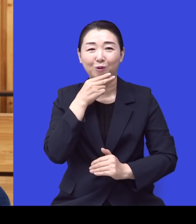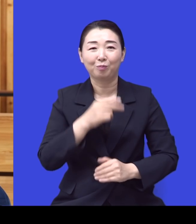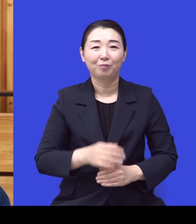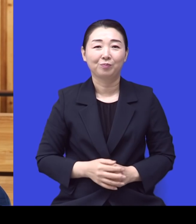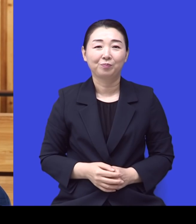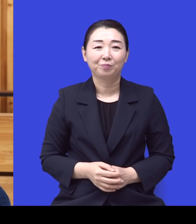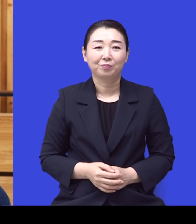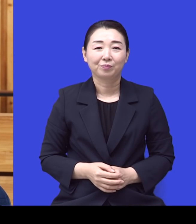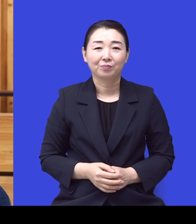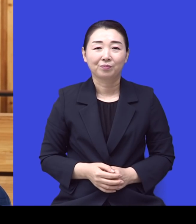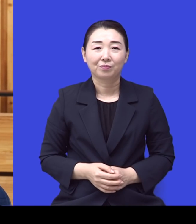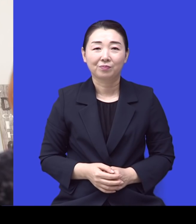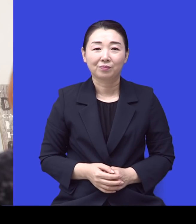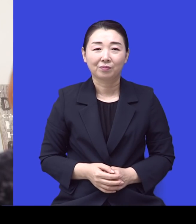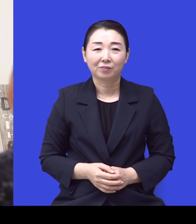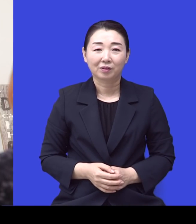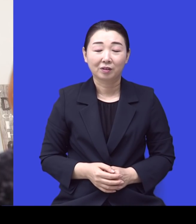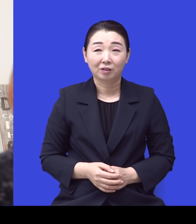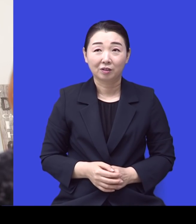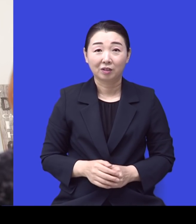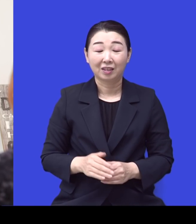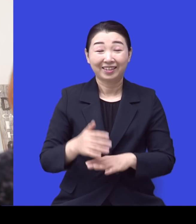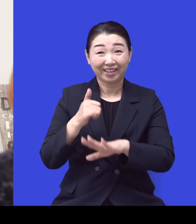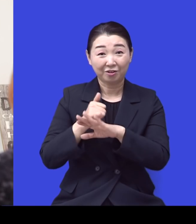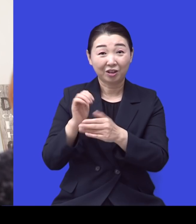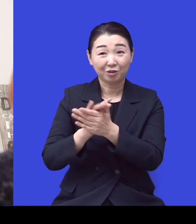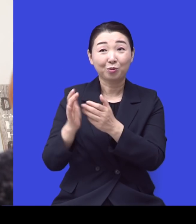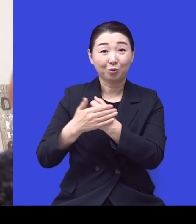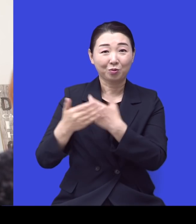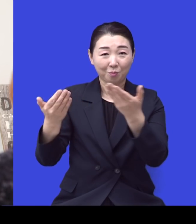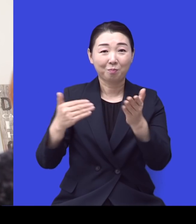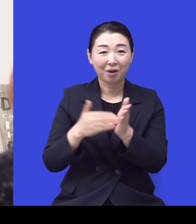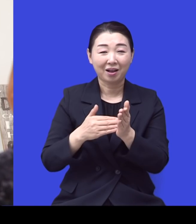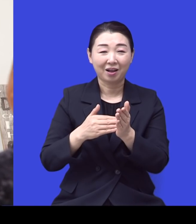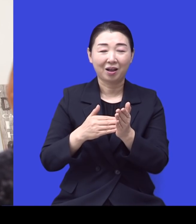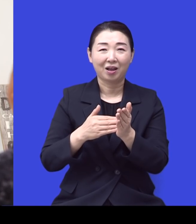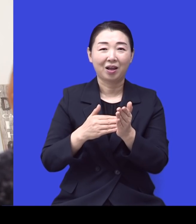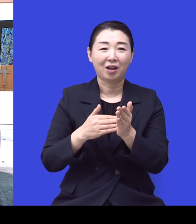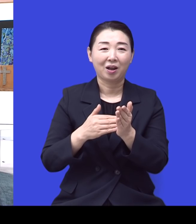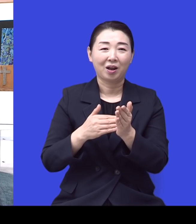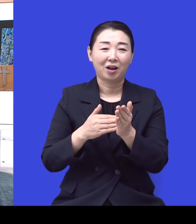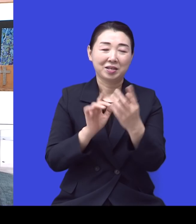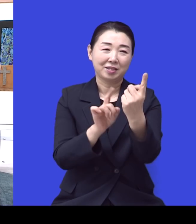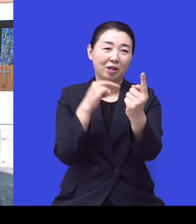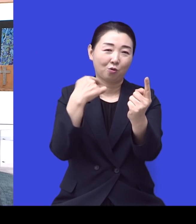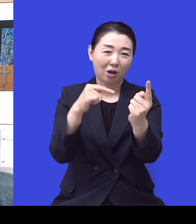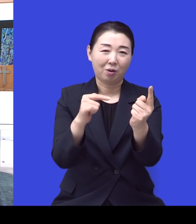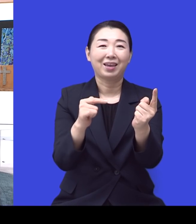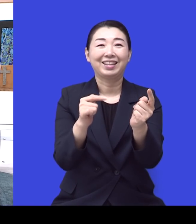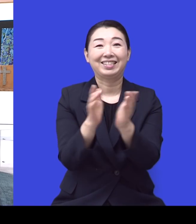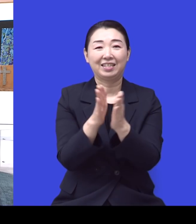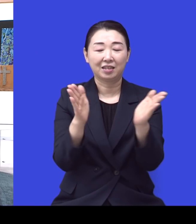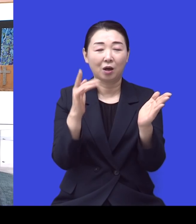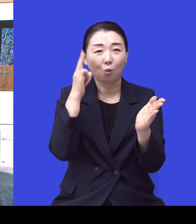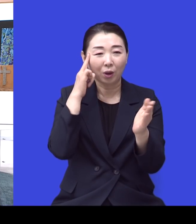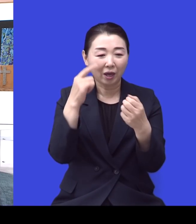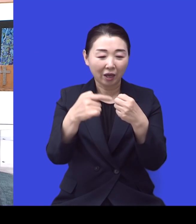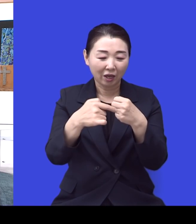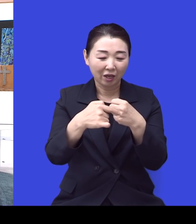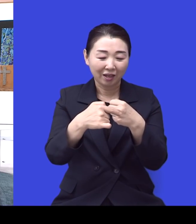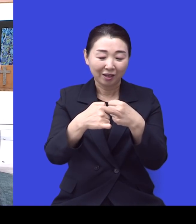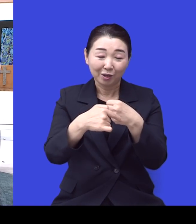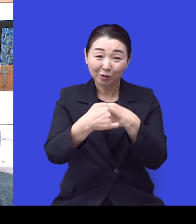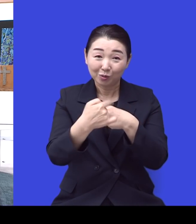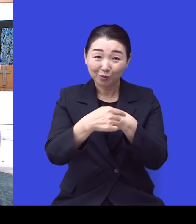그러면서 나중에 친구들이 도와주셔서 과외를 하기 시작했어요. 집에서 예. 초등학교 아이들 불러다가 예. 네,